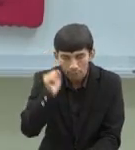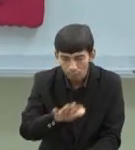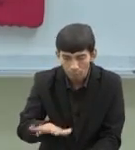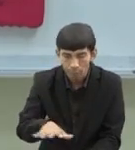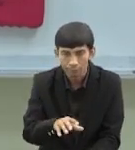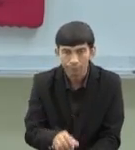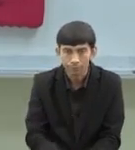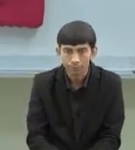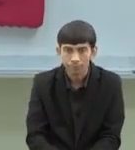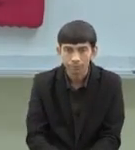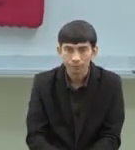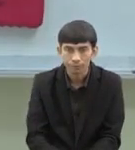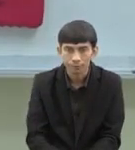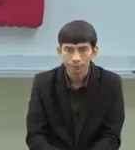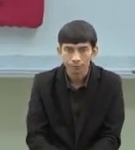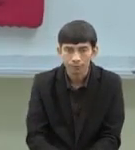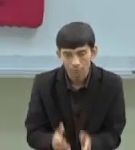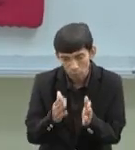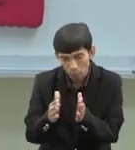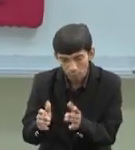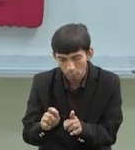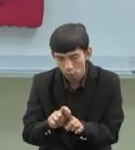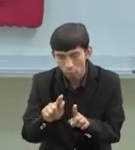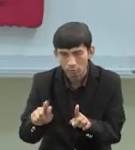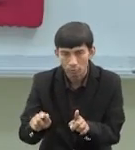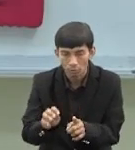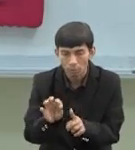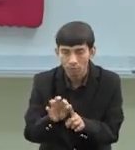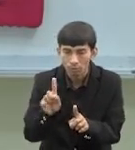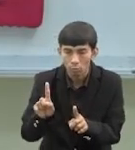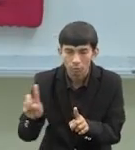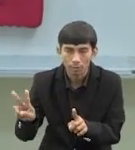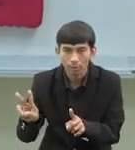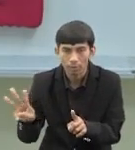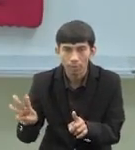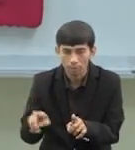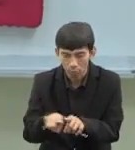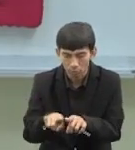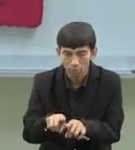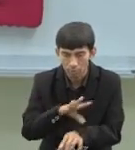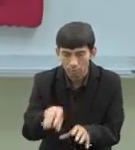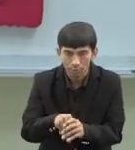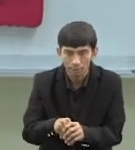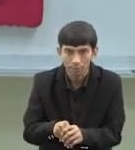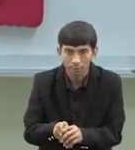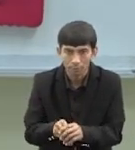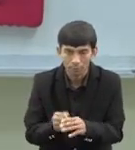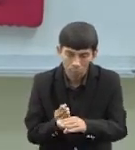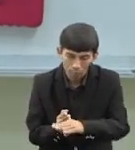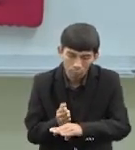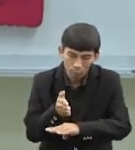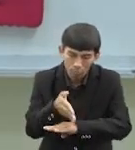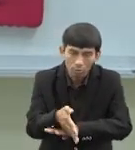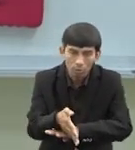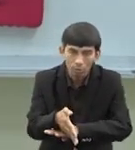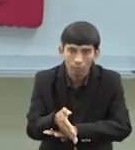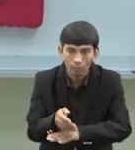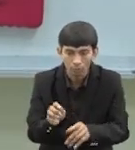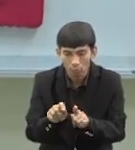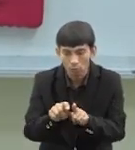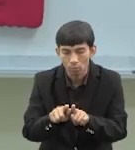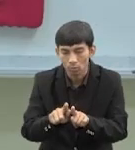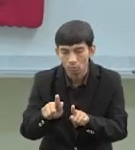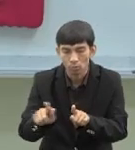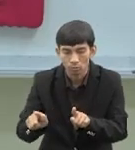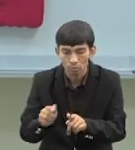Con chăm á. Cái nào con chăm là biếp chôn không vẹn. Tì mùi cứ vẹn tì bì tì bây uốn bây tặng ờ. À lấy chấp đam chlong vẹn vỉnh.